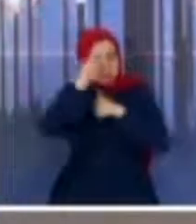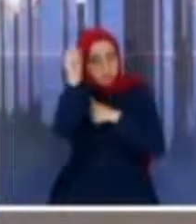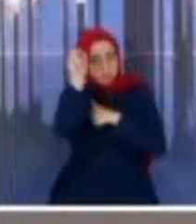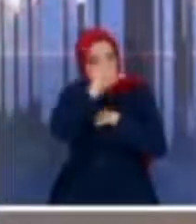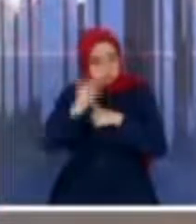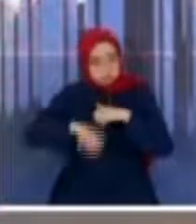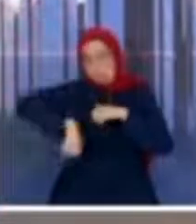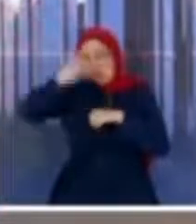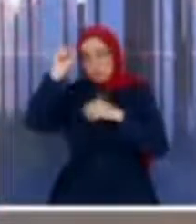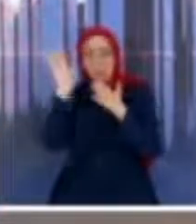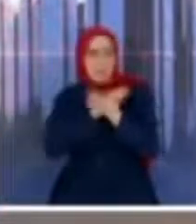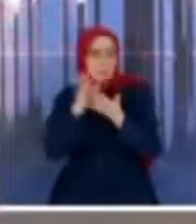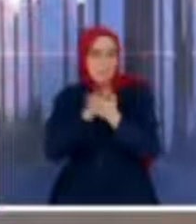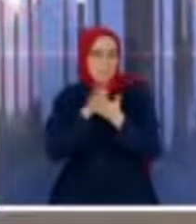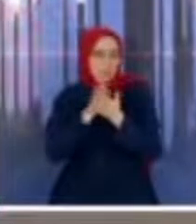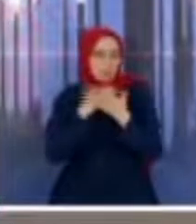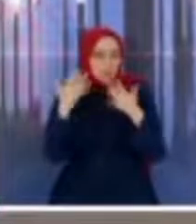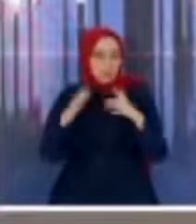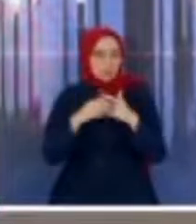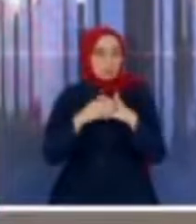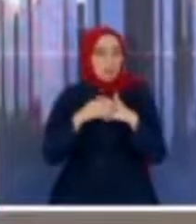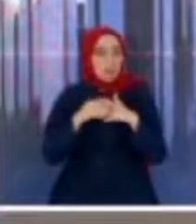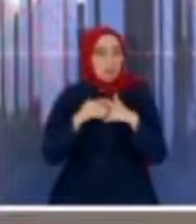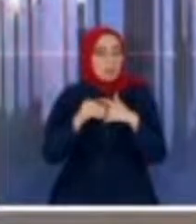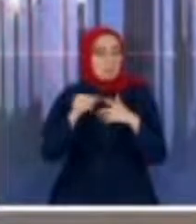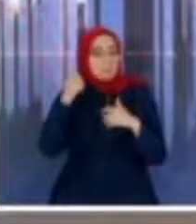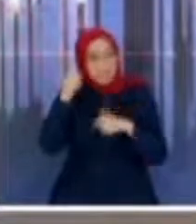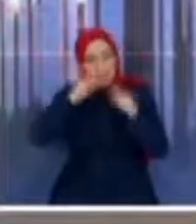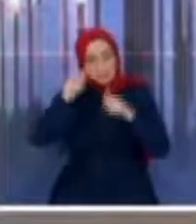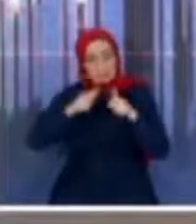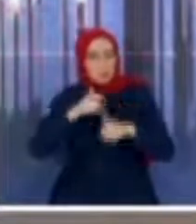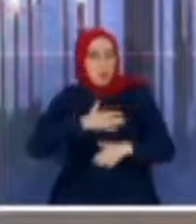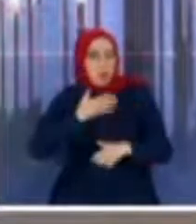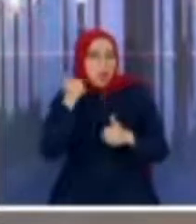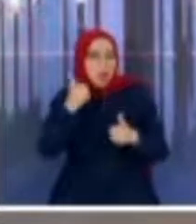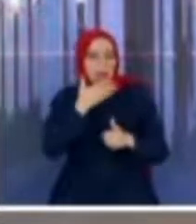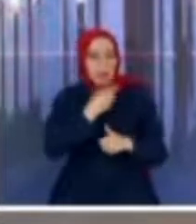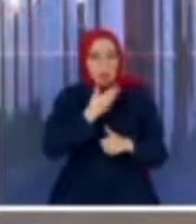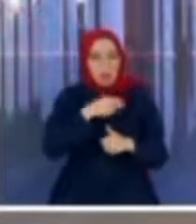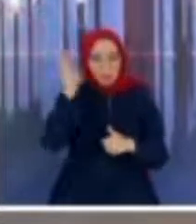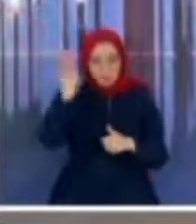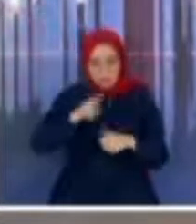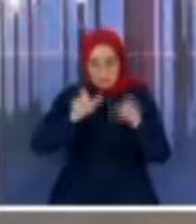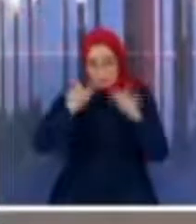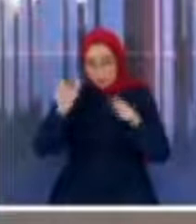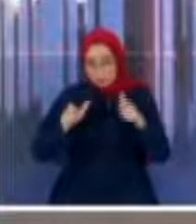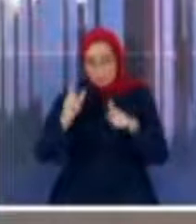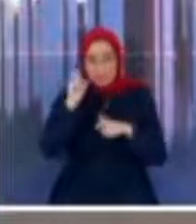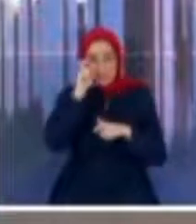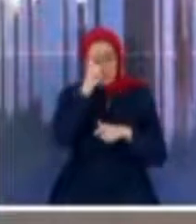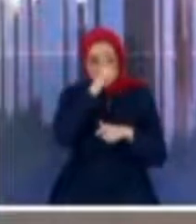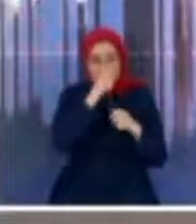نتاعي بلوه عجنوه قداش من واحد وعندي لي كومونتير الكل. غالبا الصعيب هذاك اللي يحبوه لي بايور دو فورم